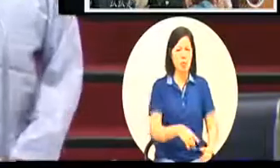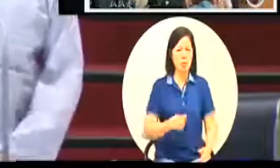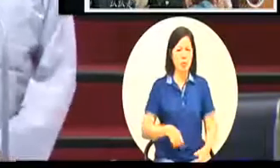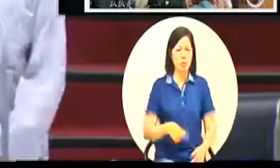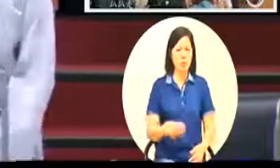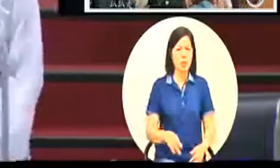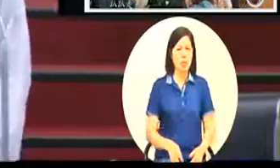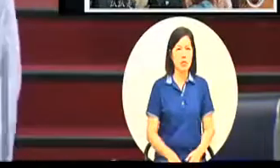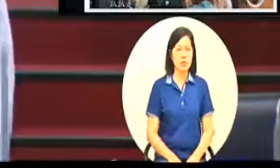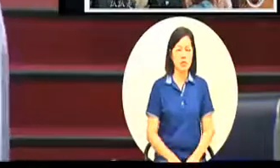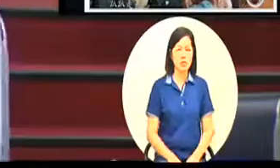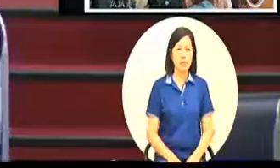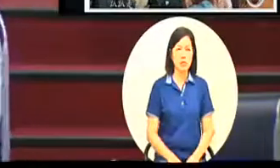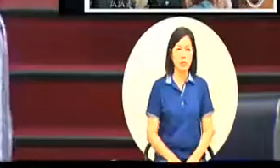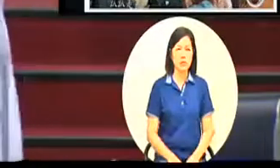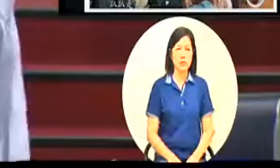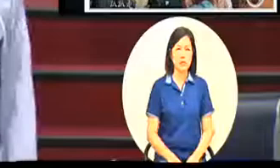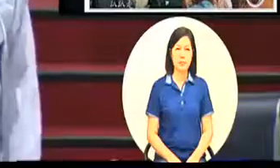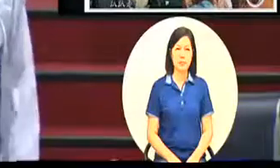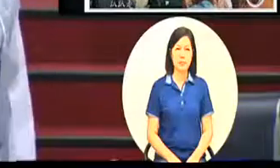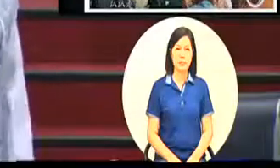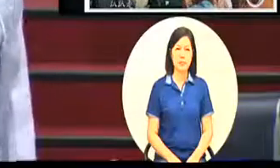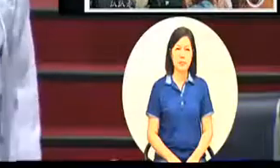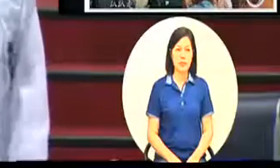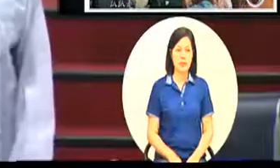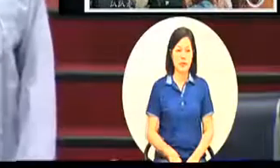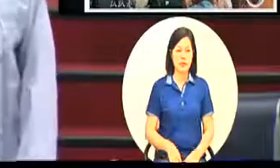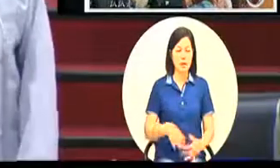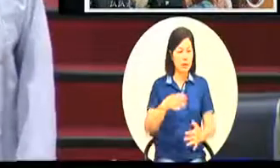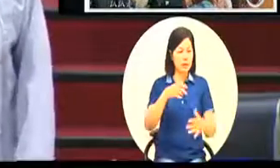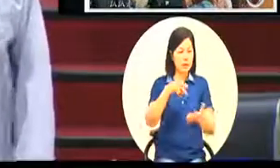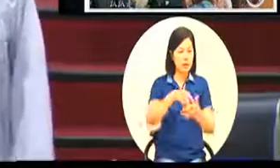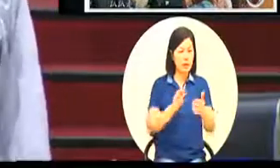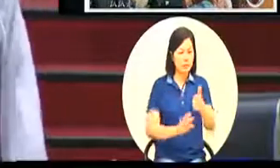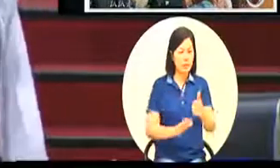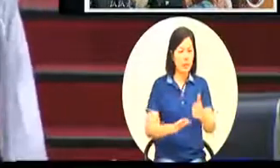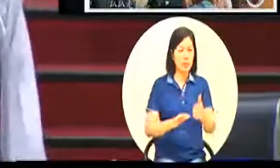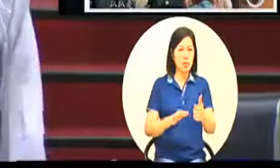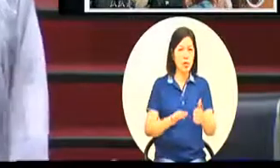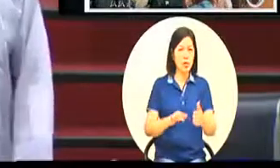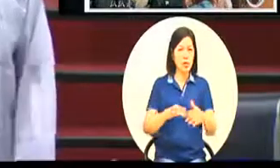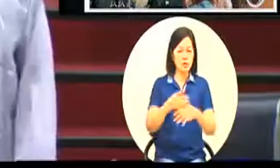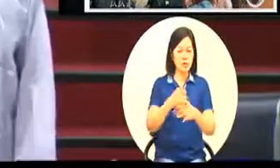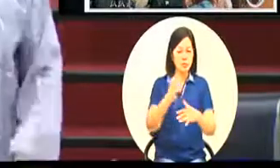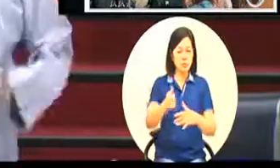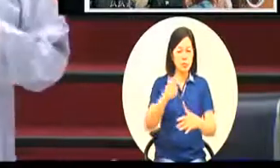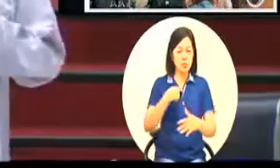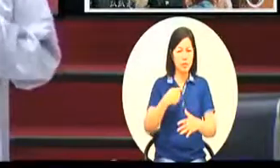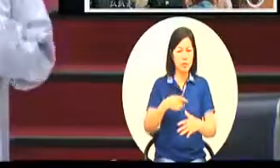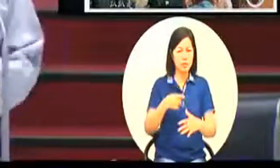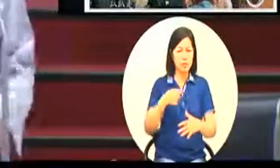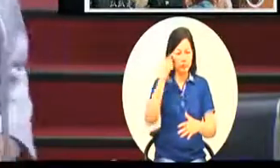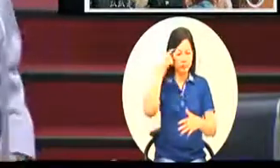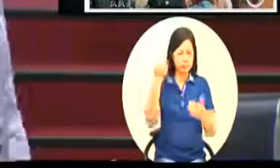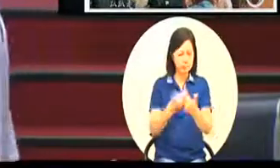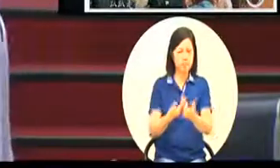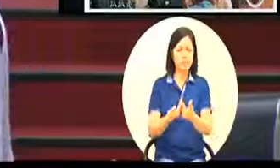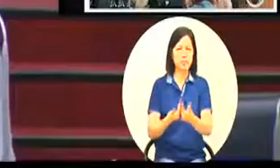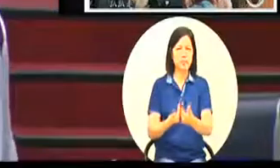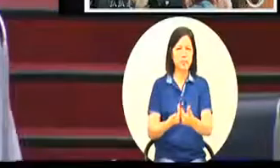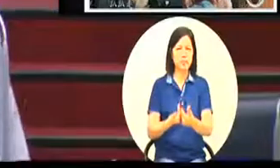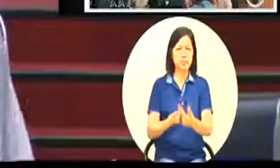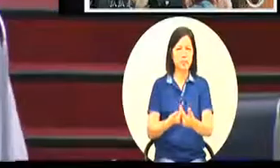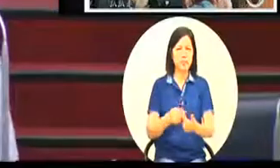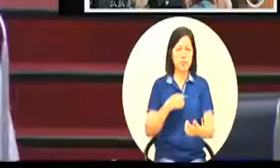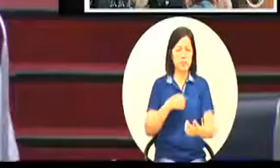啦。死日尾了选日尾，咧选县长，我拢担南投甲反腐选，南投我提名，家